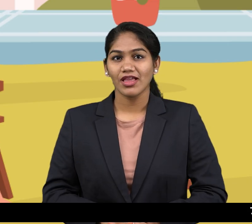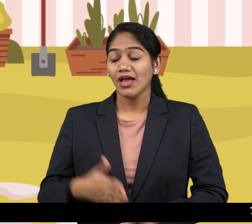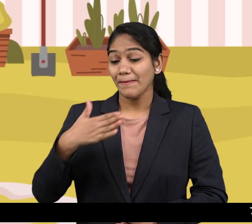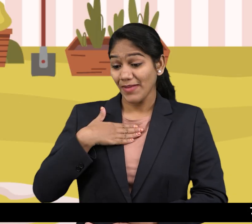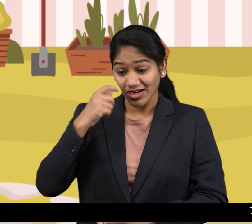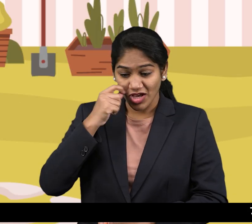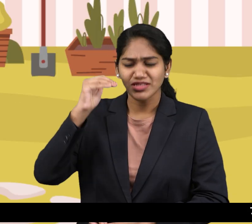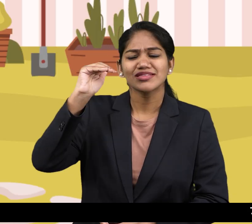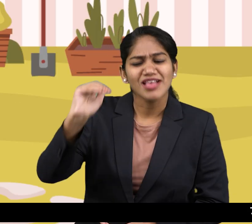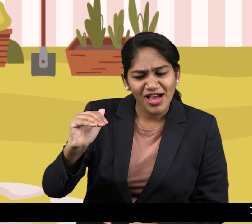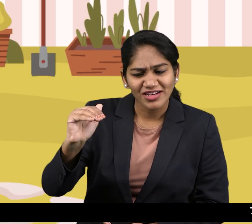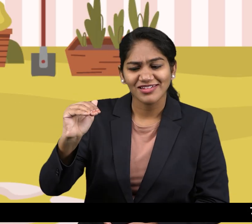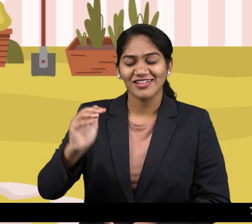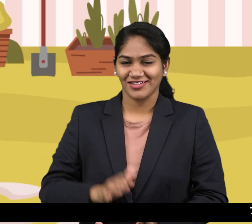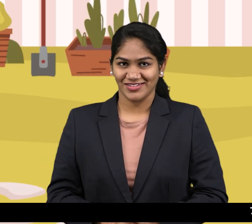मेरे प्यारे बेटे,